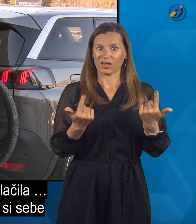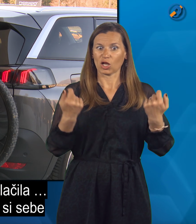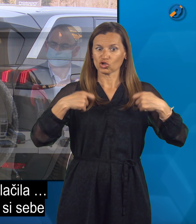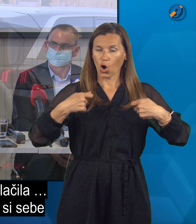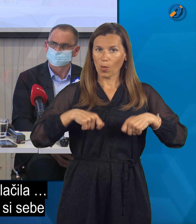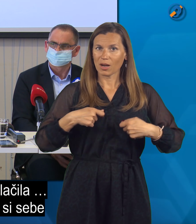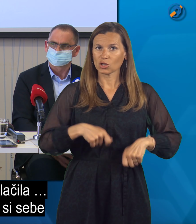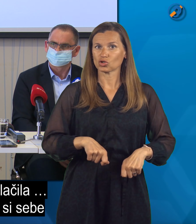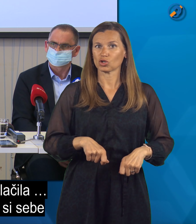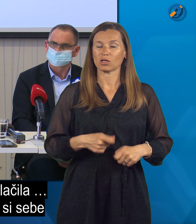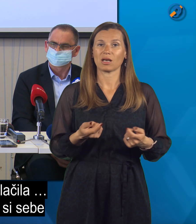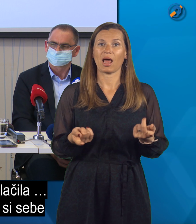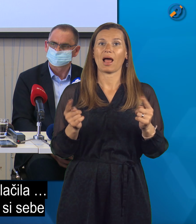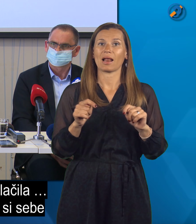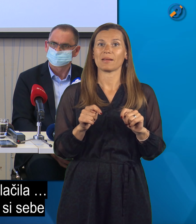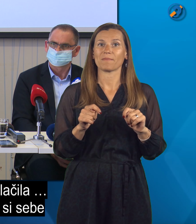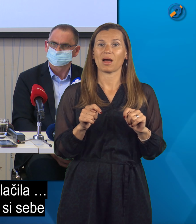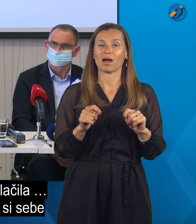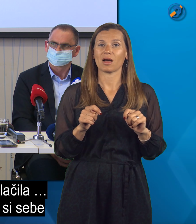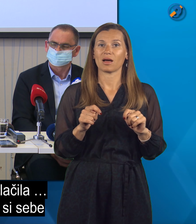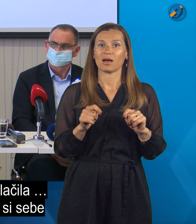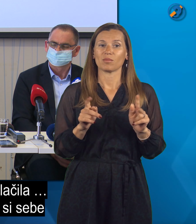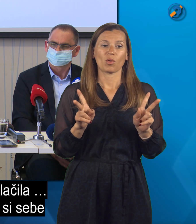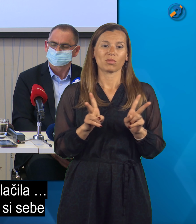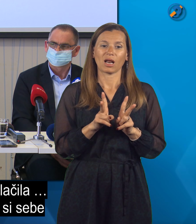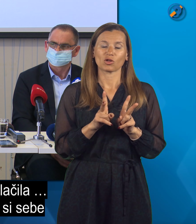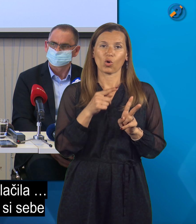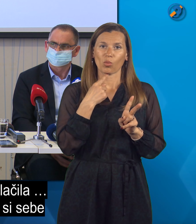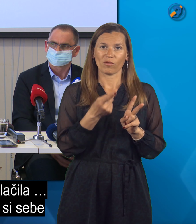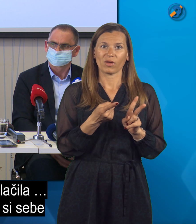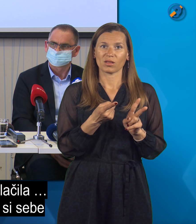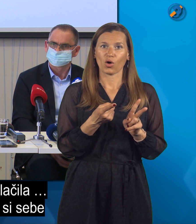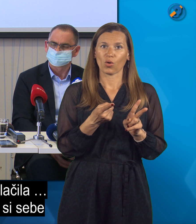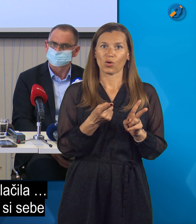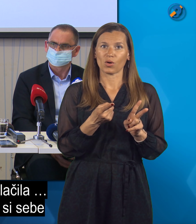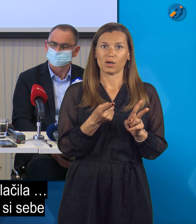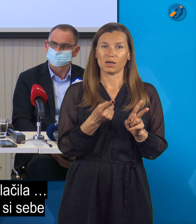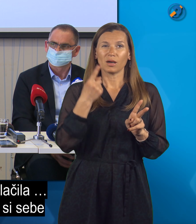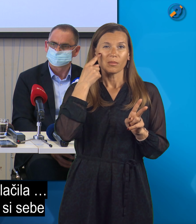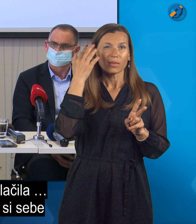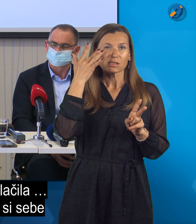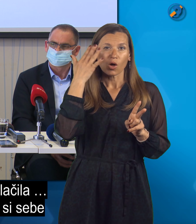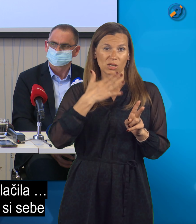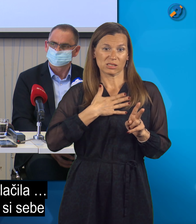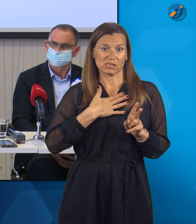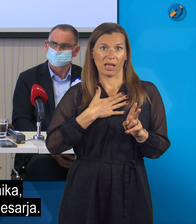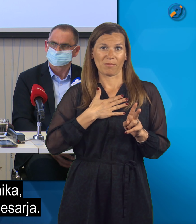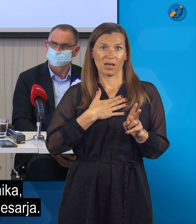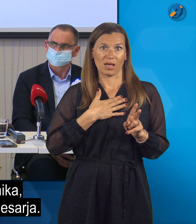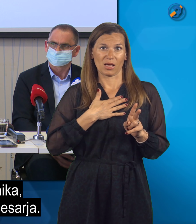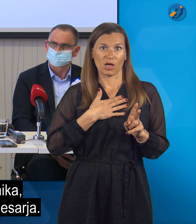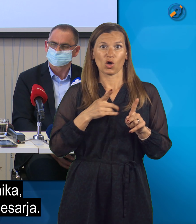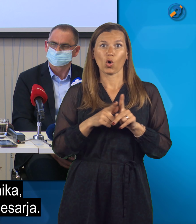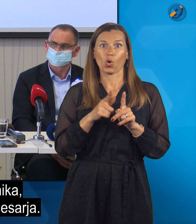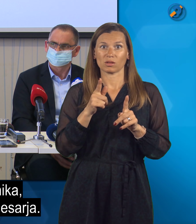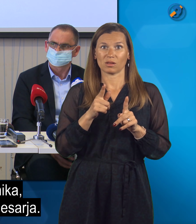svetlejša oblačila, ali pa bom tako krajš povedal. Predstavljaj si sebe kot